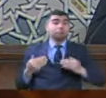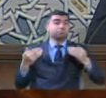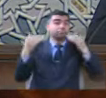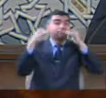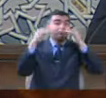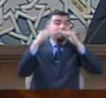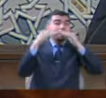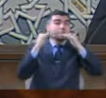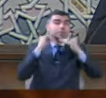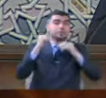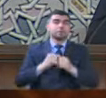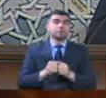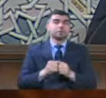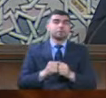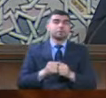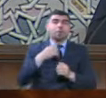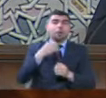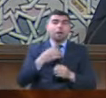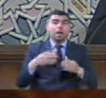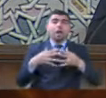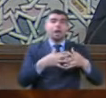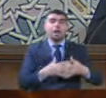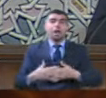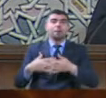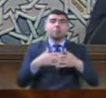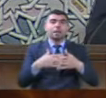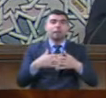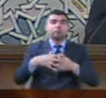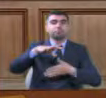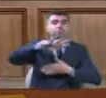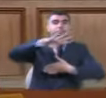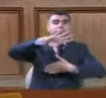الفرص الفوبريل المغرب أمريكا الوسطى الكاريب.